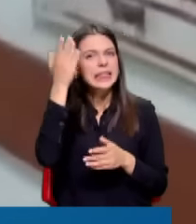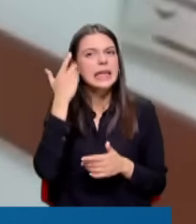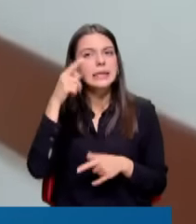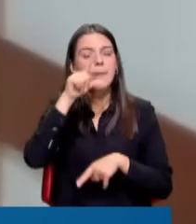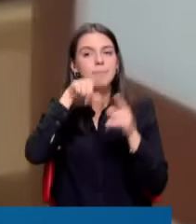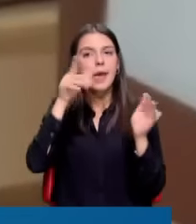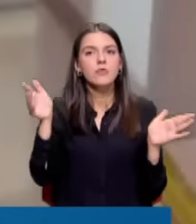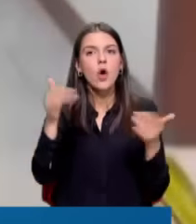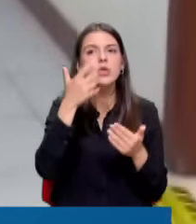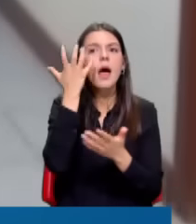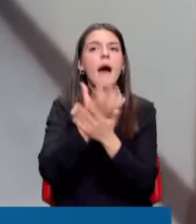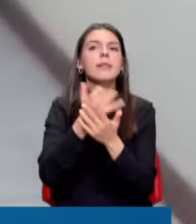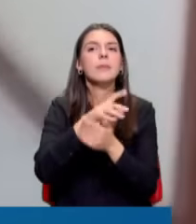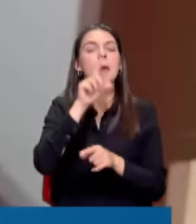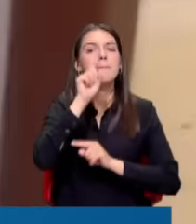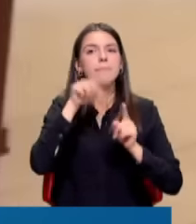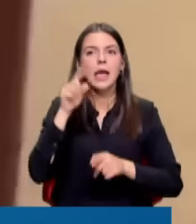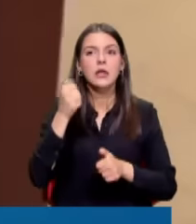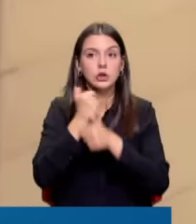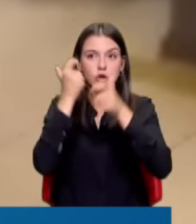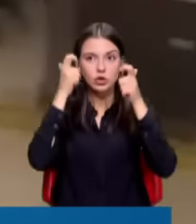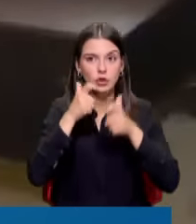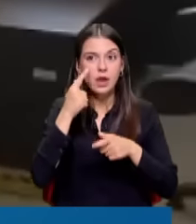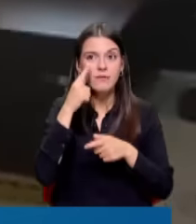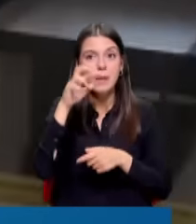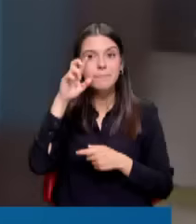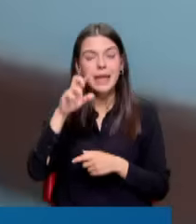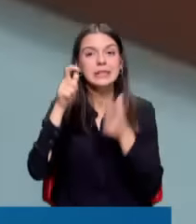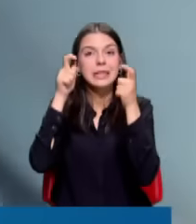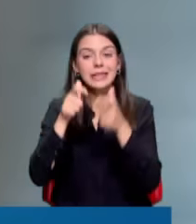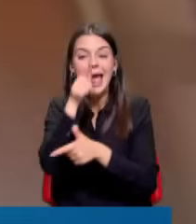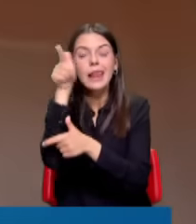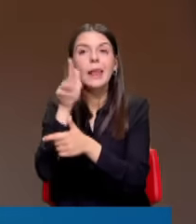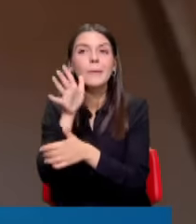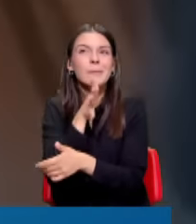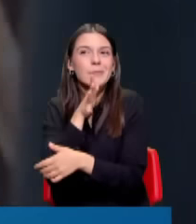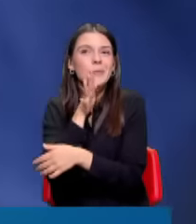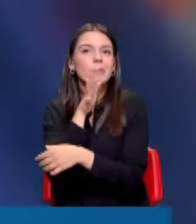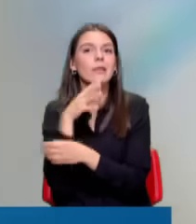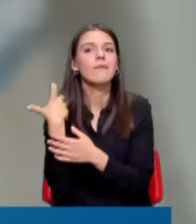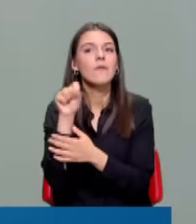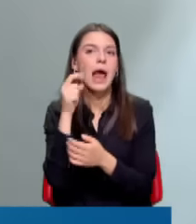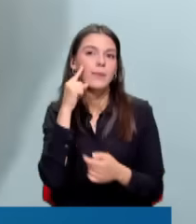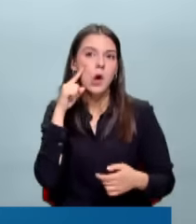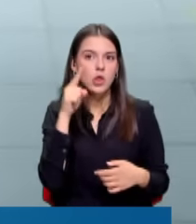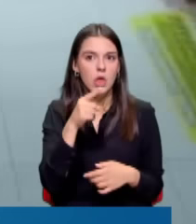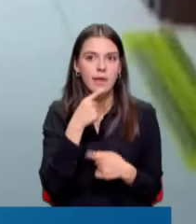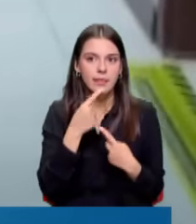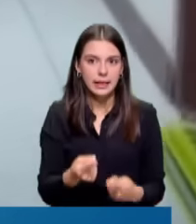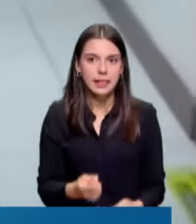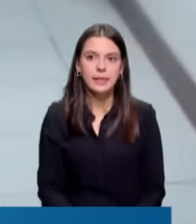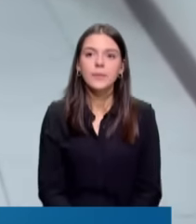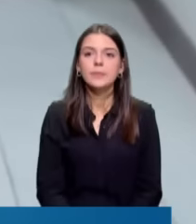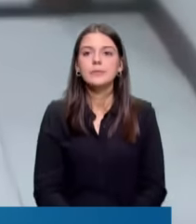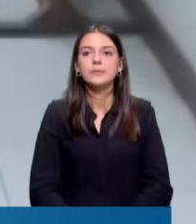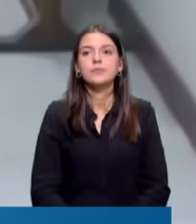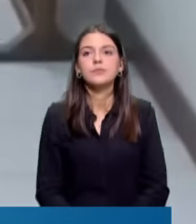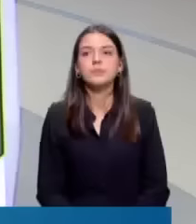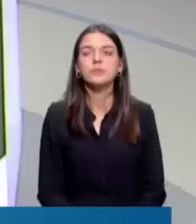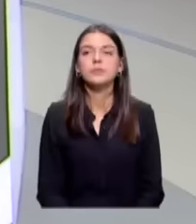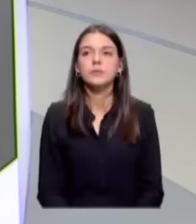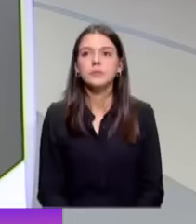odaların kayda alınmadığı, kasıtlı olarak görevi başındaki personelimize yer verilmediği tespit edilmiştir denildi.